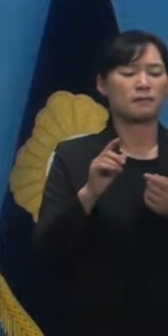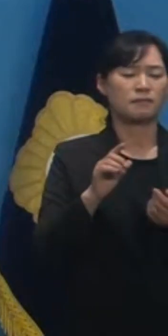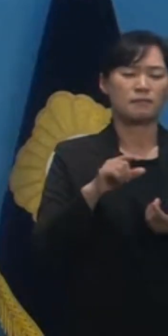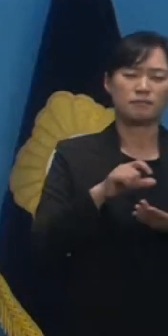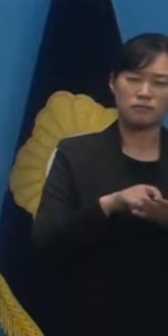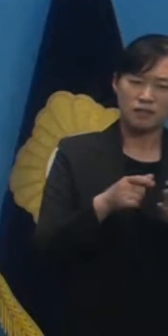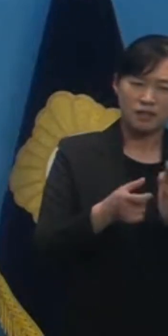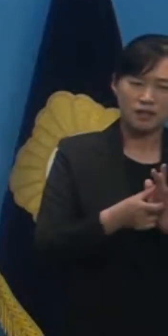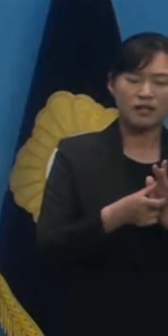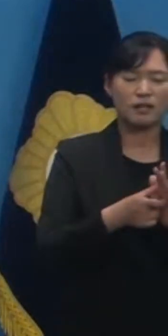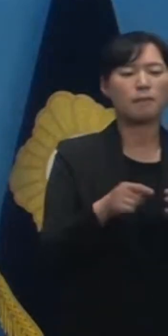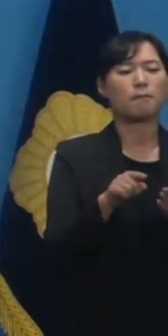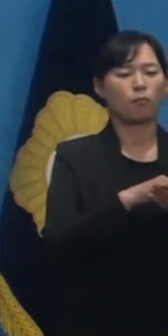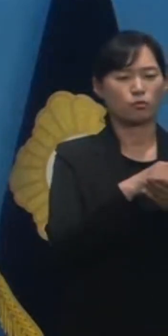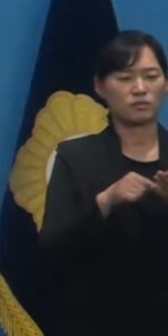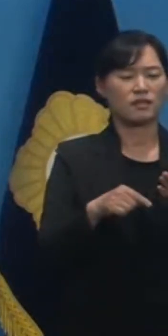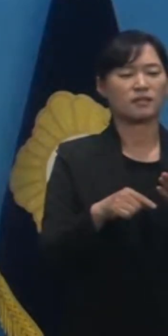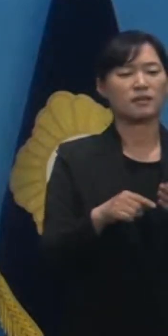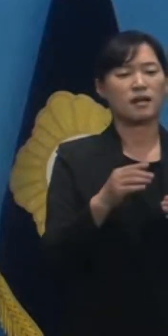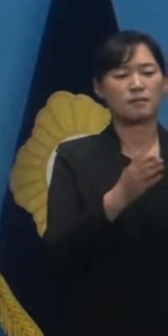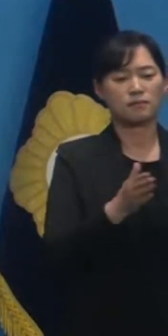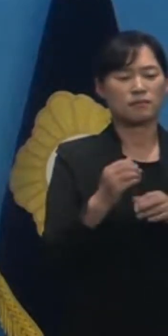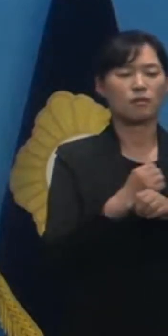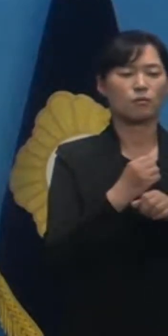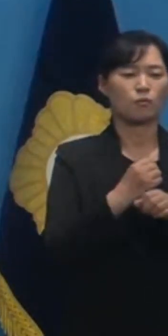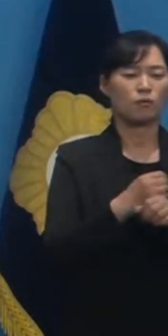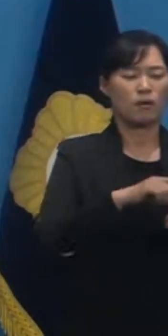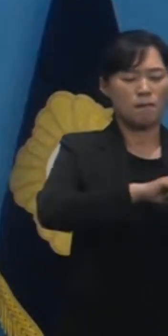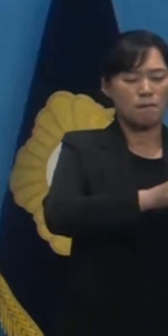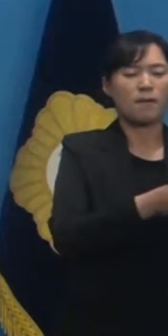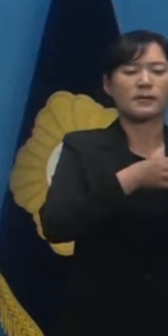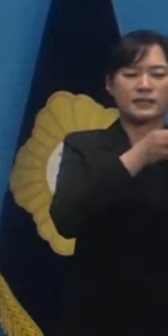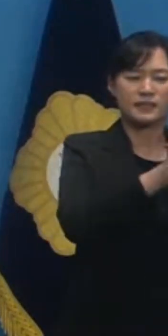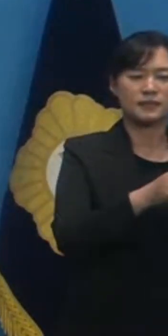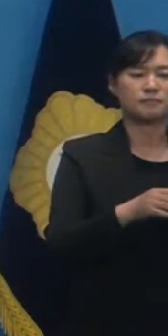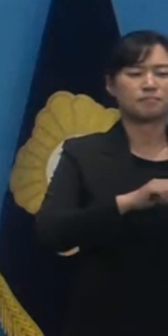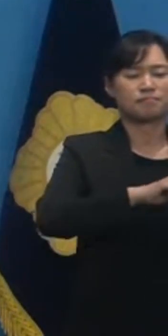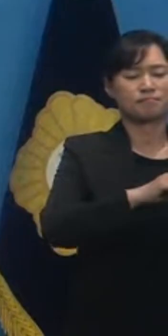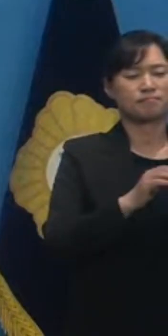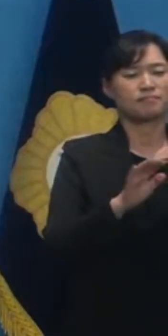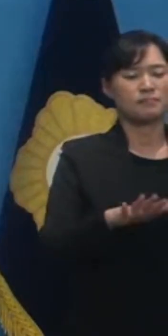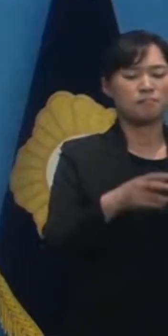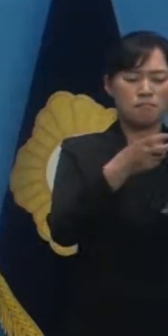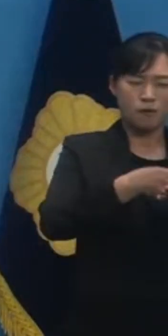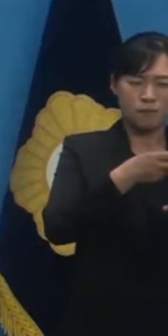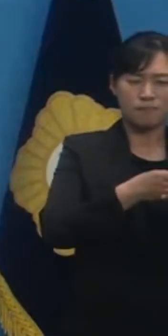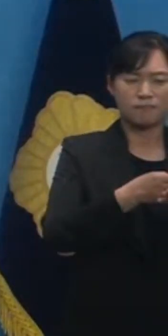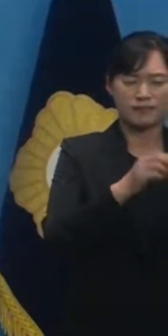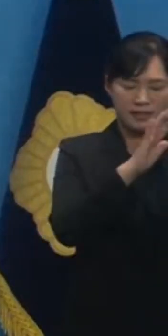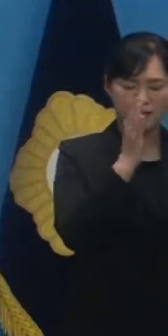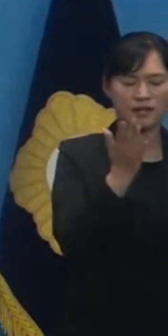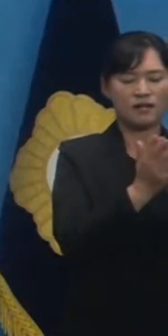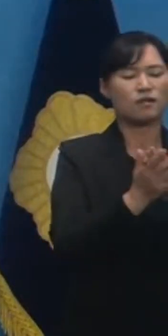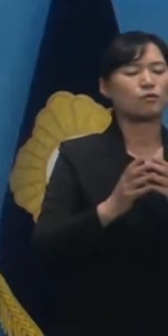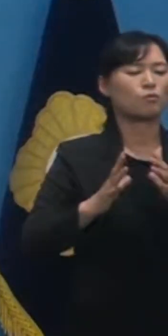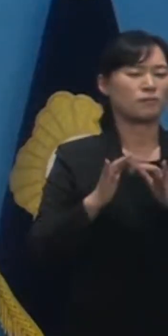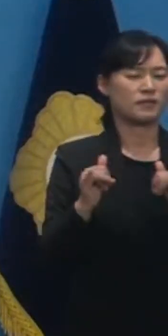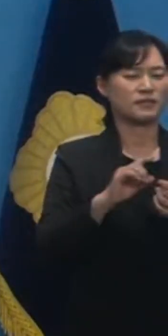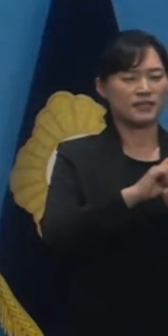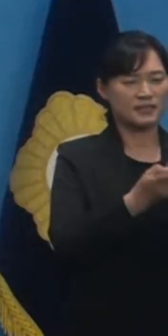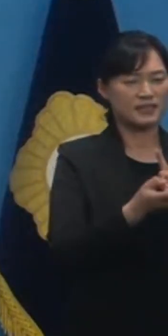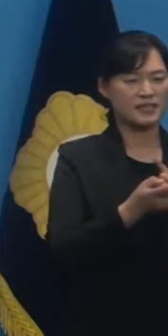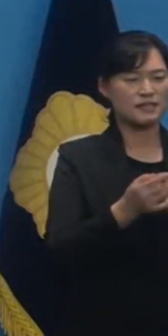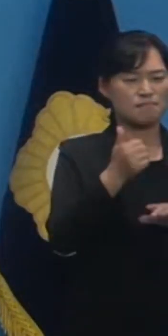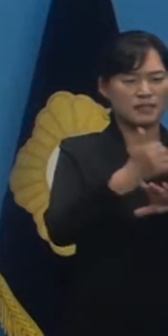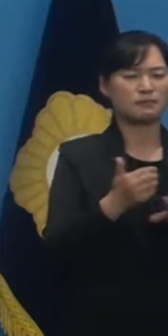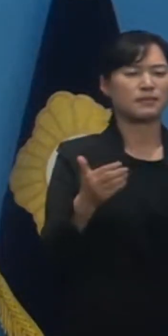배상 조치를 마련하는 것은 물론 과징금과 처벌 등 법적, 제도적 책임 또한 국민을 대신해 끝까지